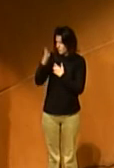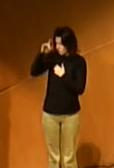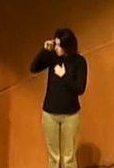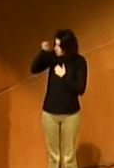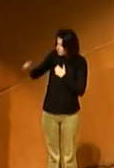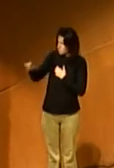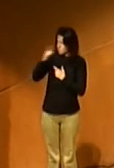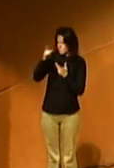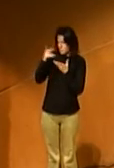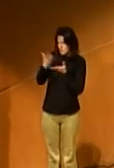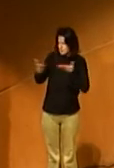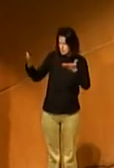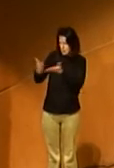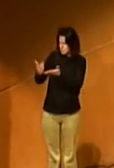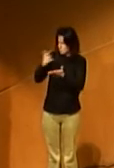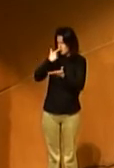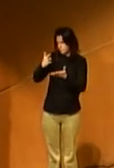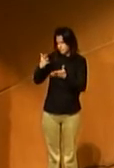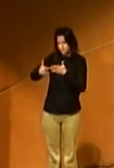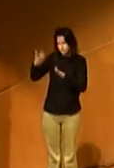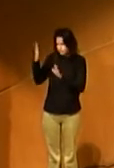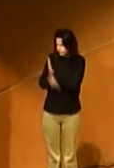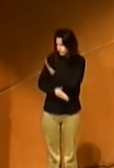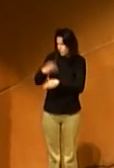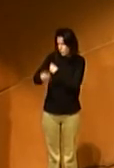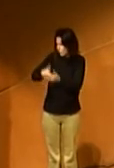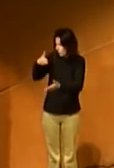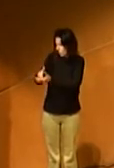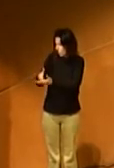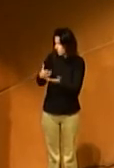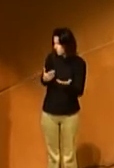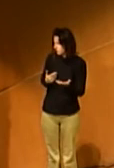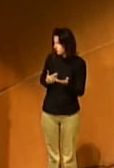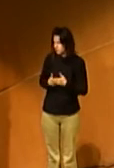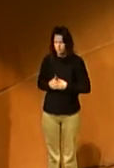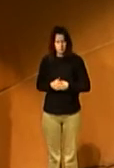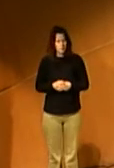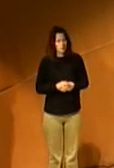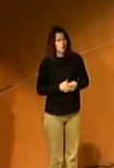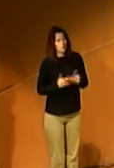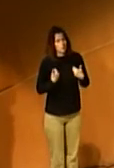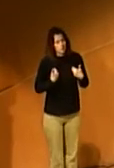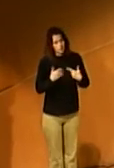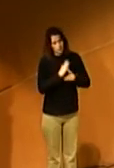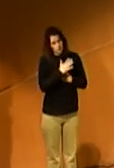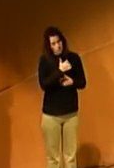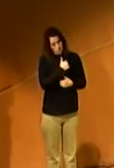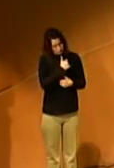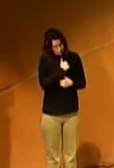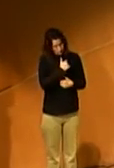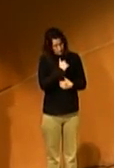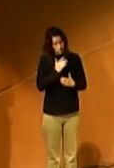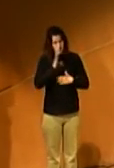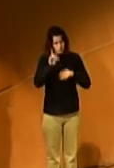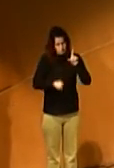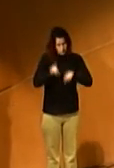pas été porteuses ou sur lesquelles vous avez buté sur des difficultés? Alors moi, personnellement, des fois, sur des situations